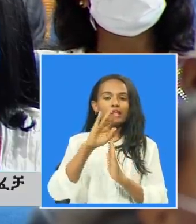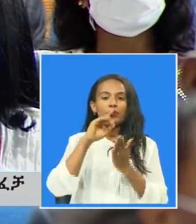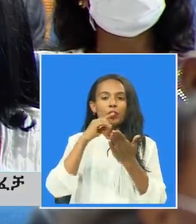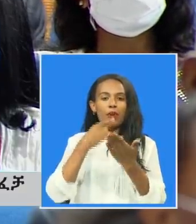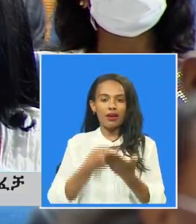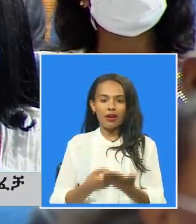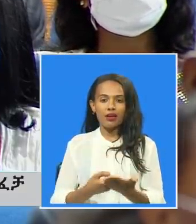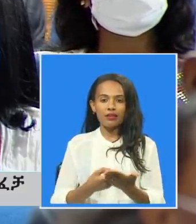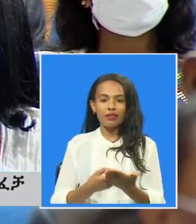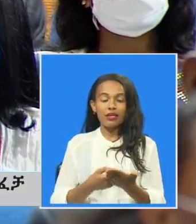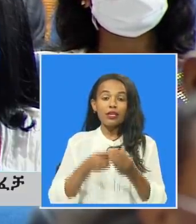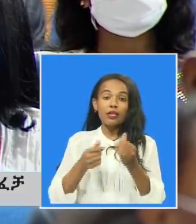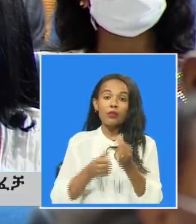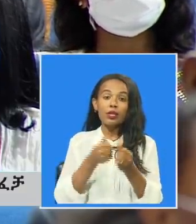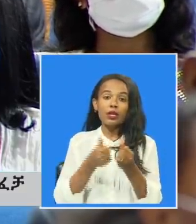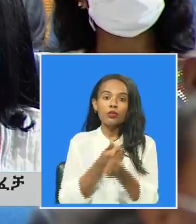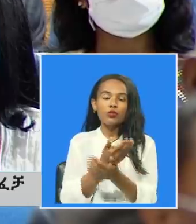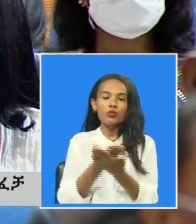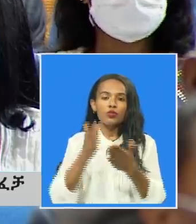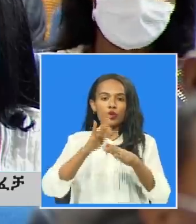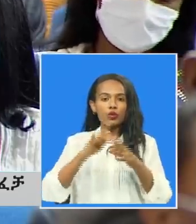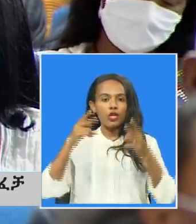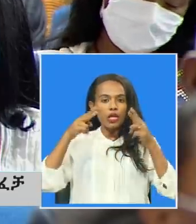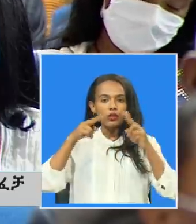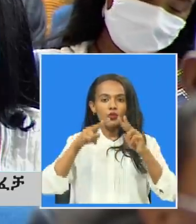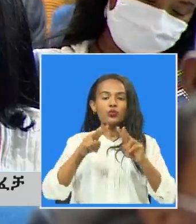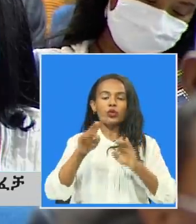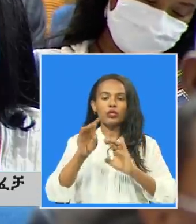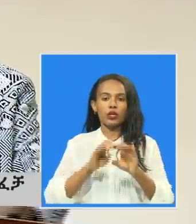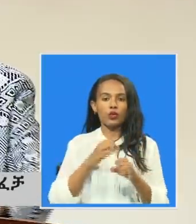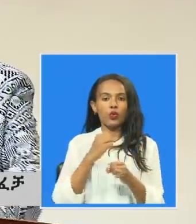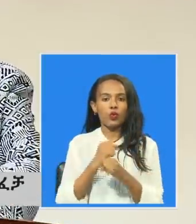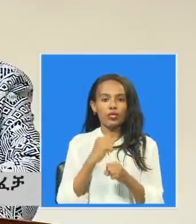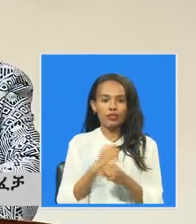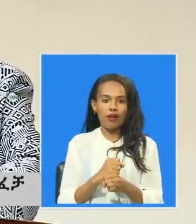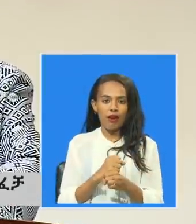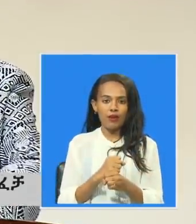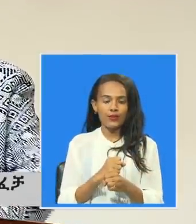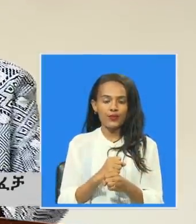ለማረጋገጥ የሚከተሉት ጉዳዮች ላይ ትኩረት ተደርጎ ይሰራል።